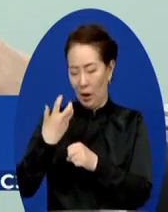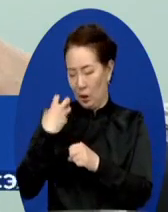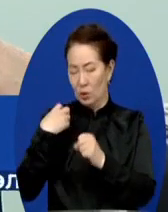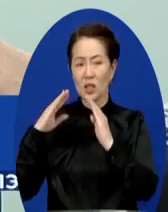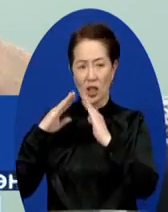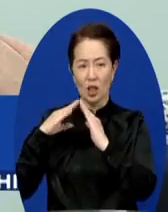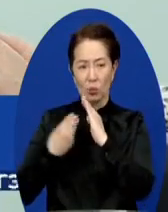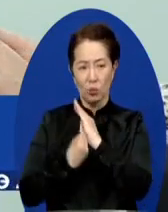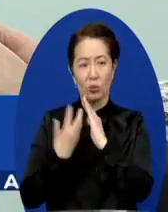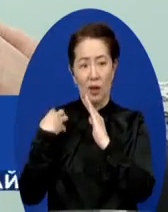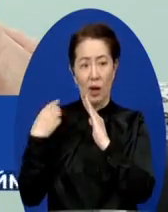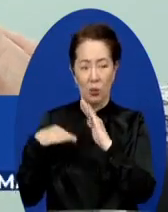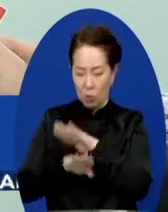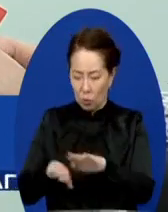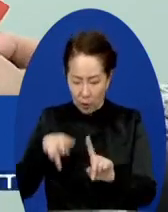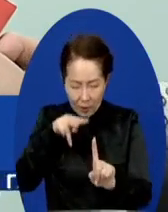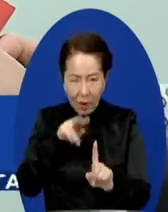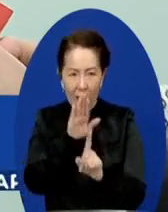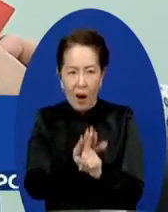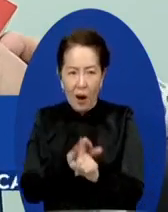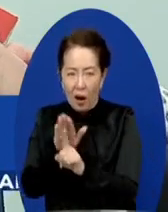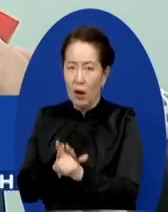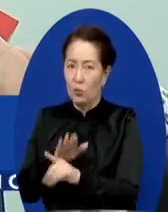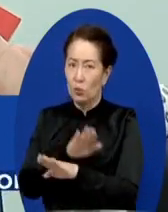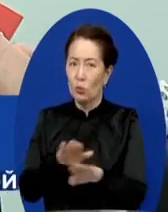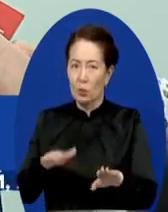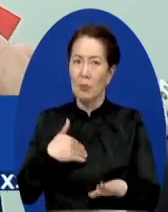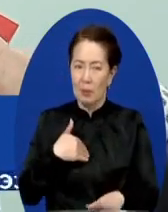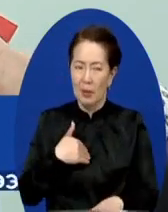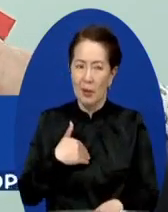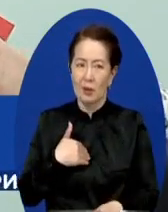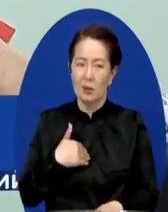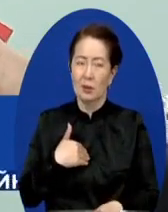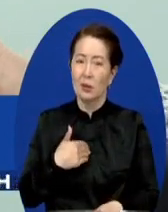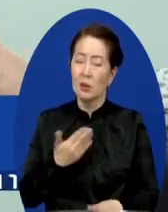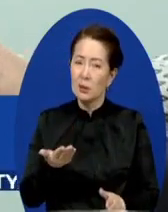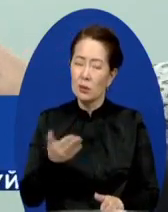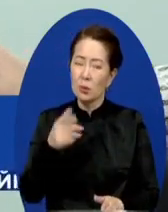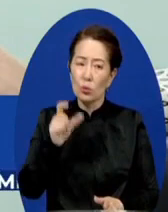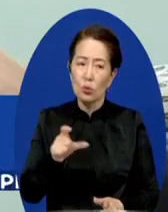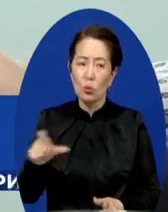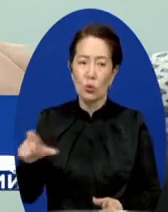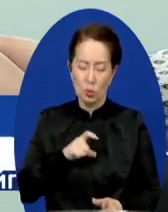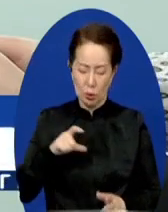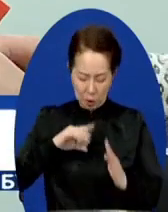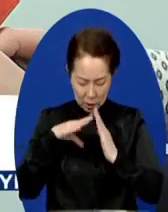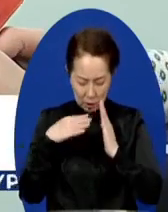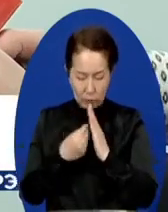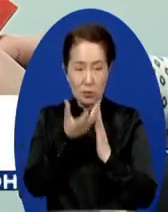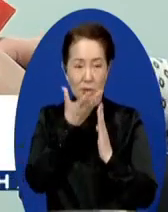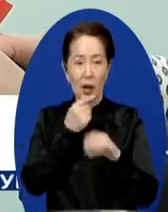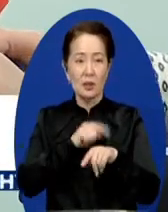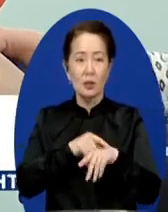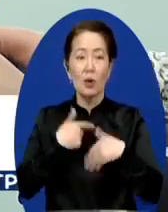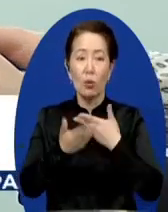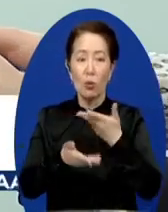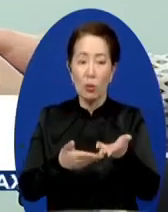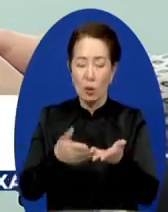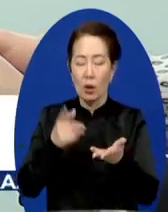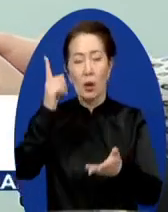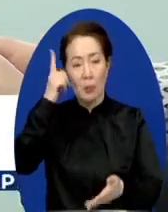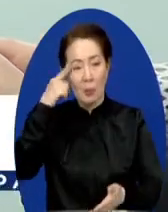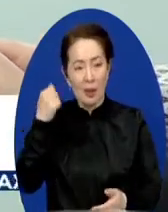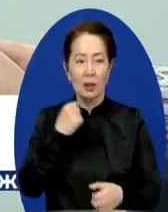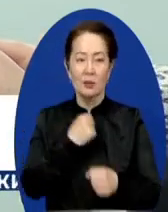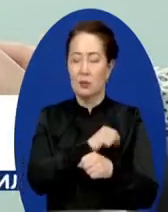хариуцах гэр бүлтэй, хариуцах хүүхдтэй, хайрлах хүүхдтэй гэдэг энэ хүн хэрвээ гэр бүлтэй сайхан цагийг өнгөрөх юм бол